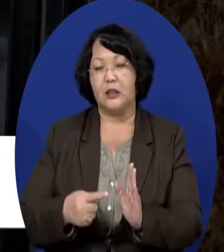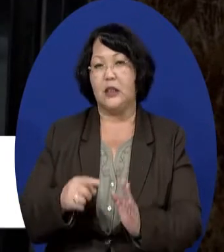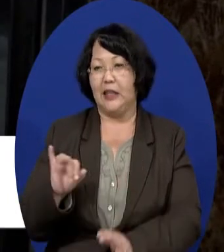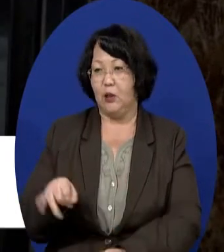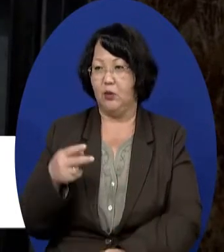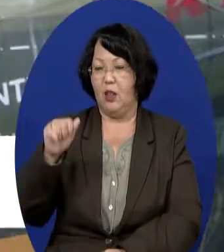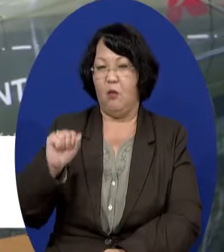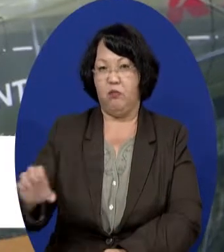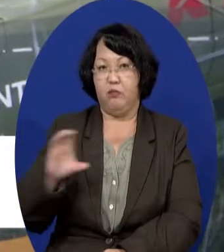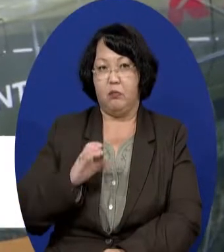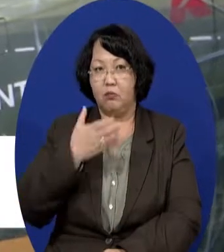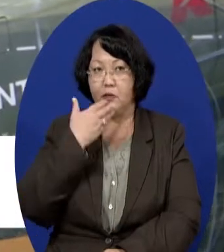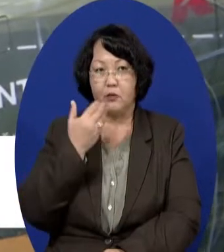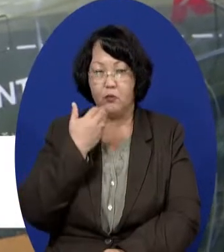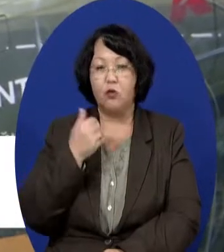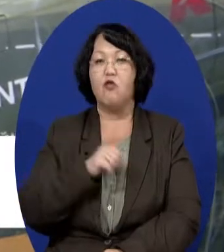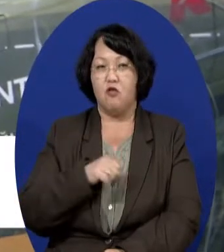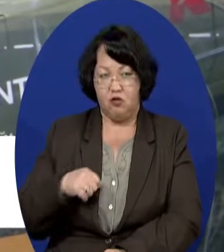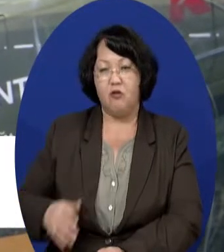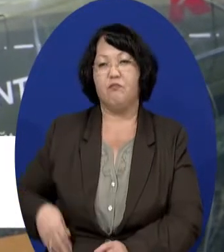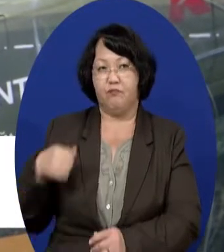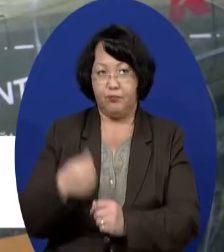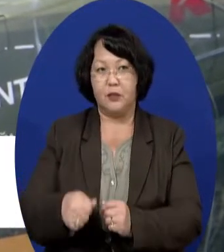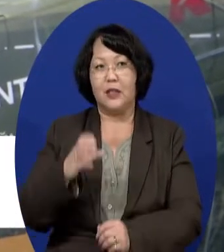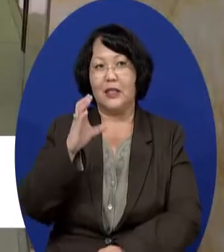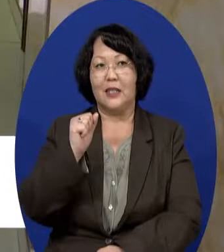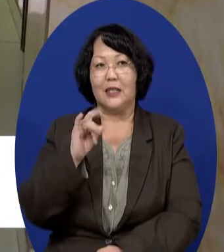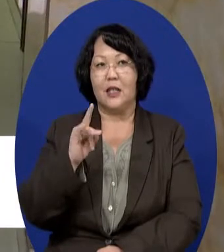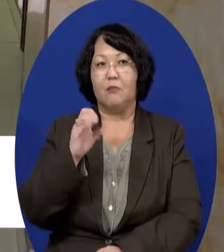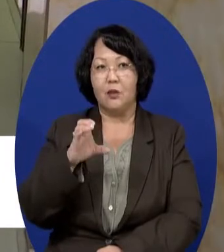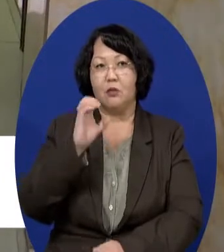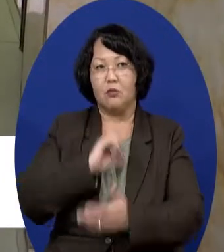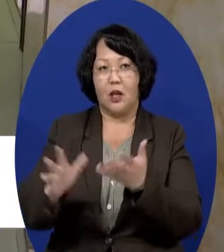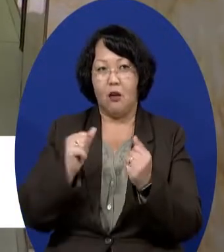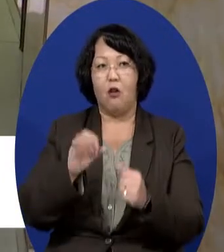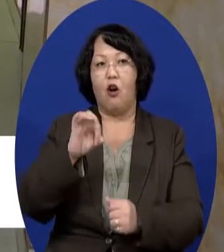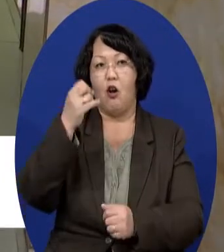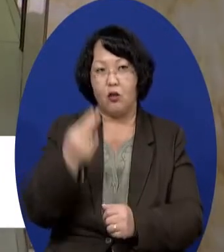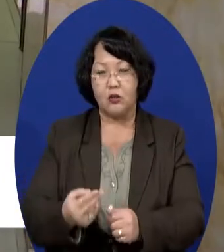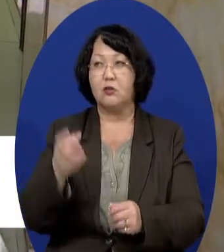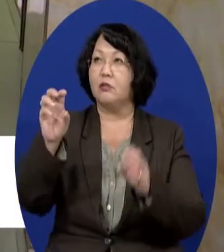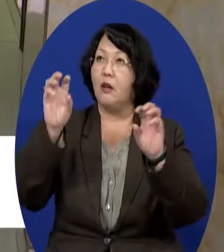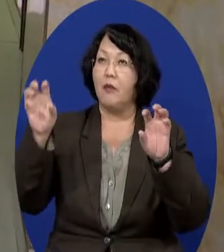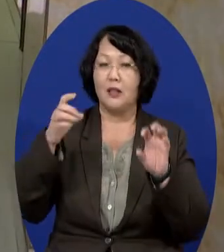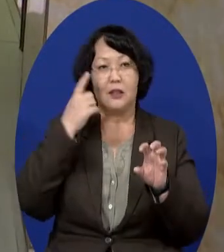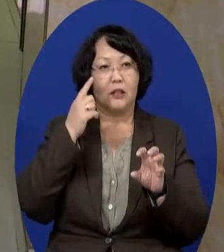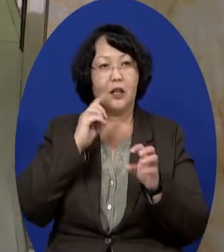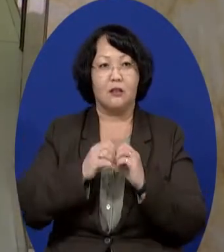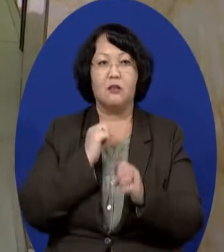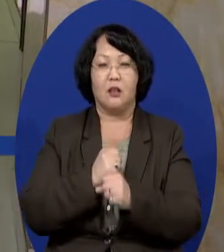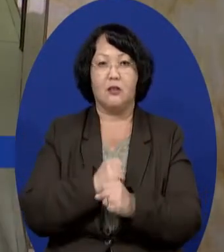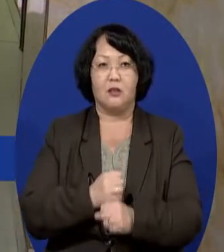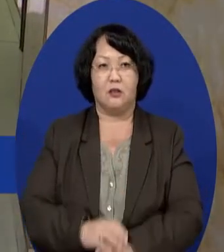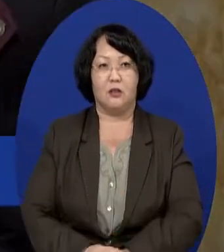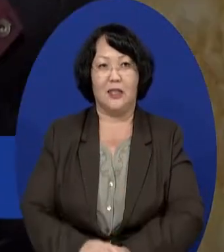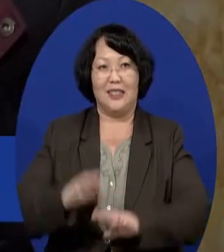их цалин авдаг гэж гэлээ. Өөрөөсөө мөн гаргаж сарим судалтан авч орцондоо тавих зэргээр санаачлахтай ажилладаг байна.